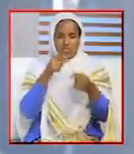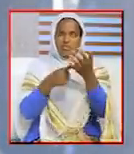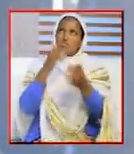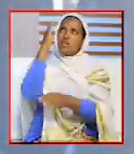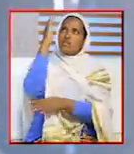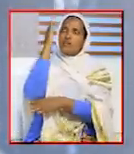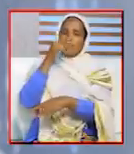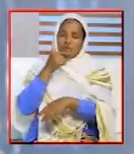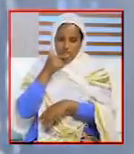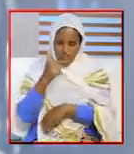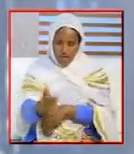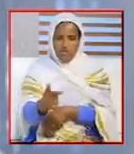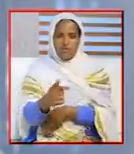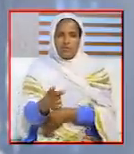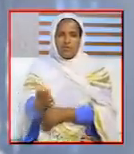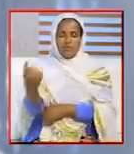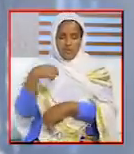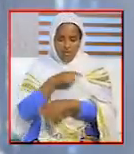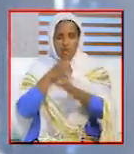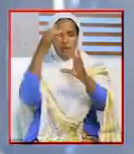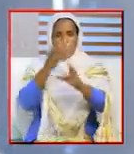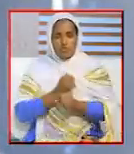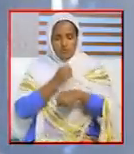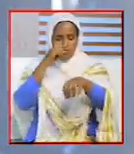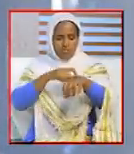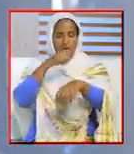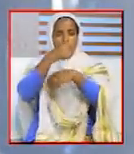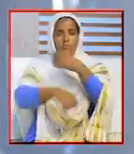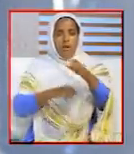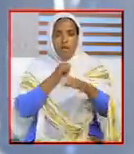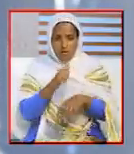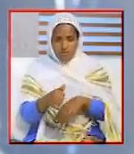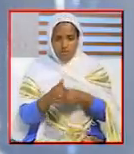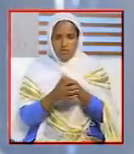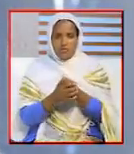ስለ እግዚአብሔር በመንገር ከምንወስደው ጊዜ ባላነሰ